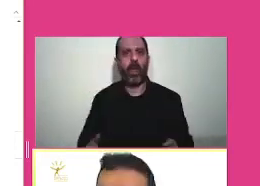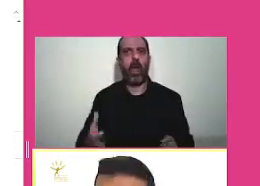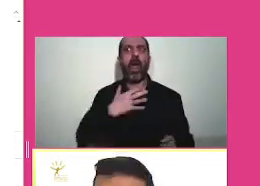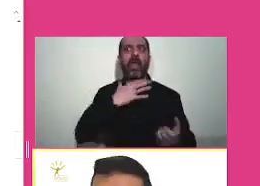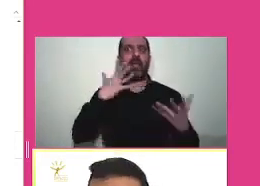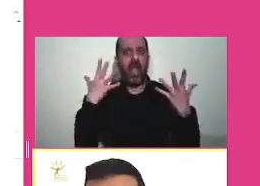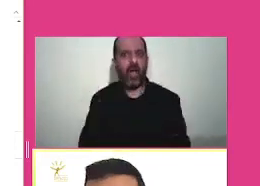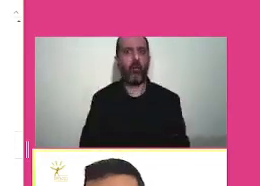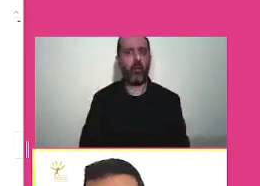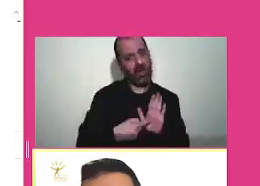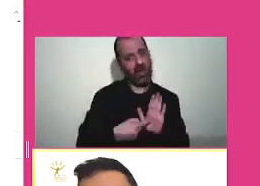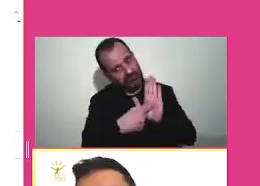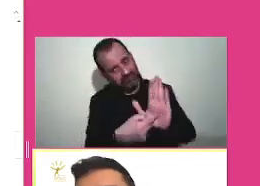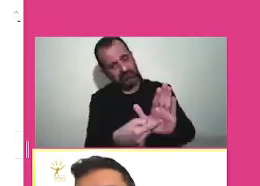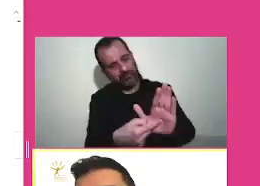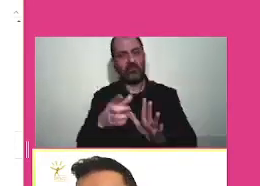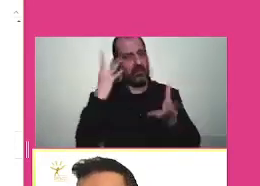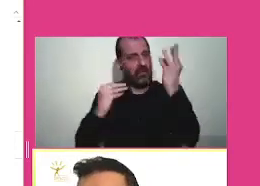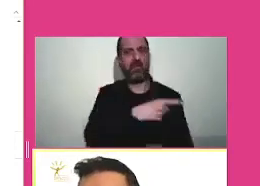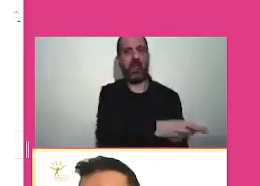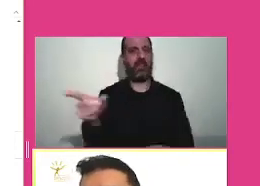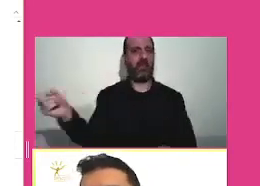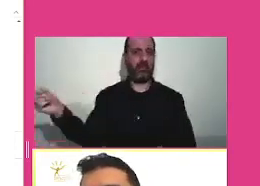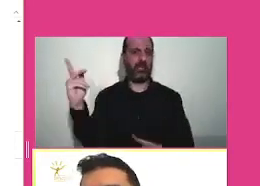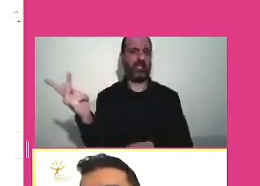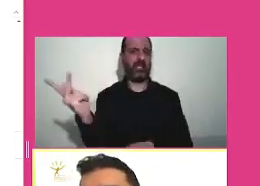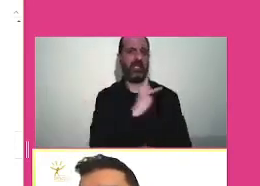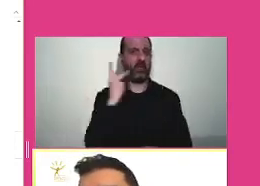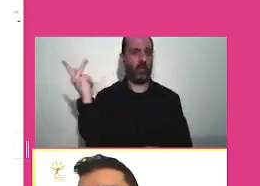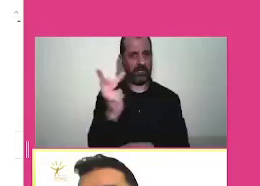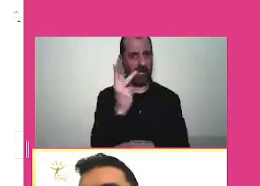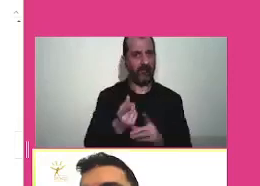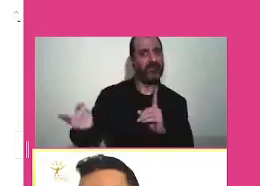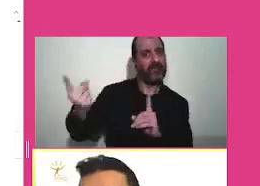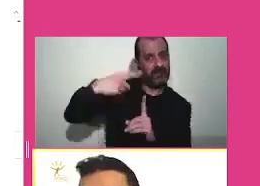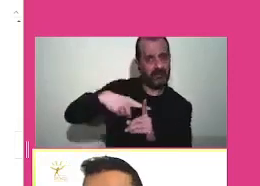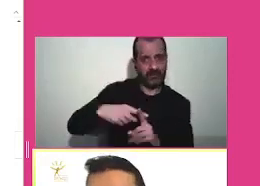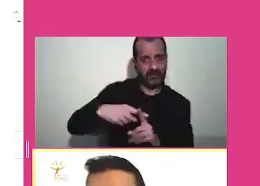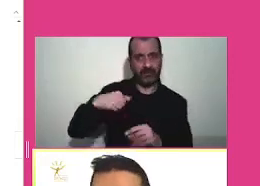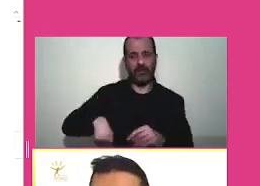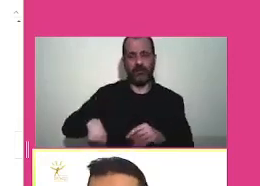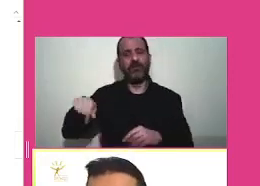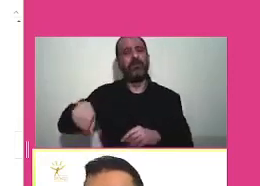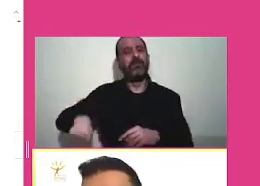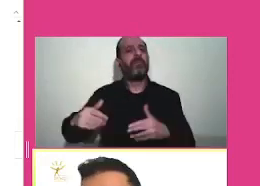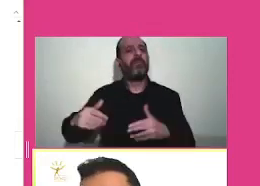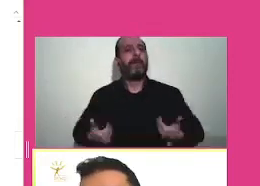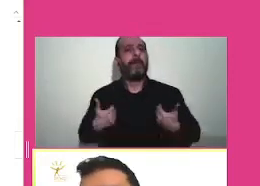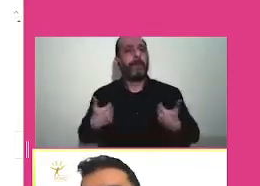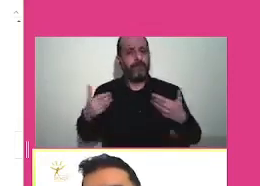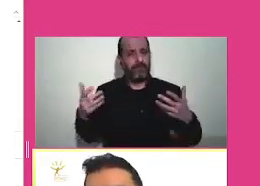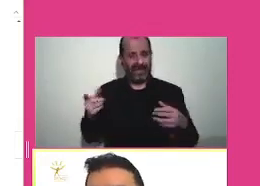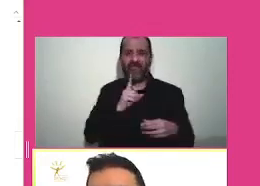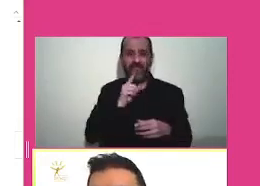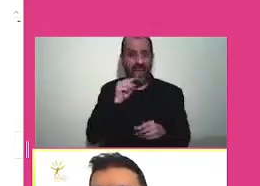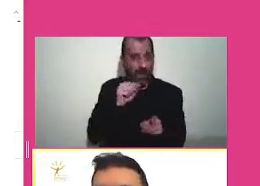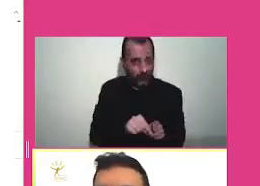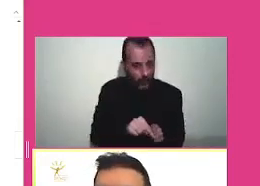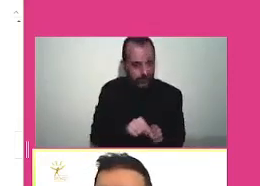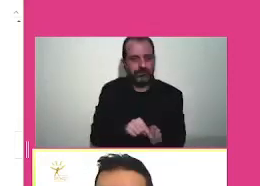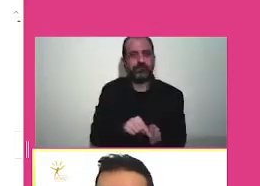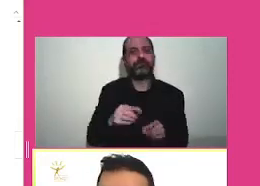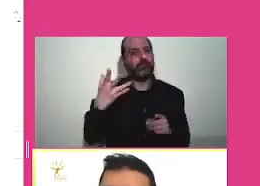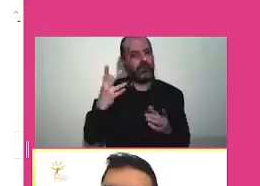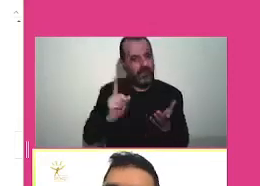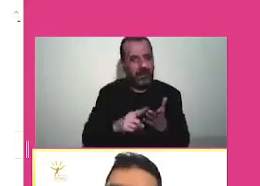θέλουμε ασφαλώς να το ξανακάνουμε, τα παιχνίδια αυτά να έχουν και ένα χαρακτήρα διαγενειακό. Δηλαδή, μέσα από το παιχνίδι να φέρουμε πιο κοντά